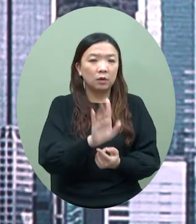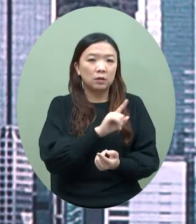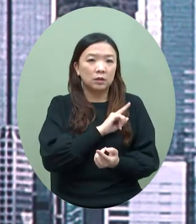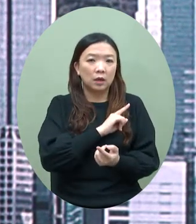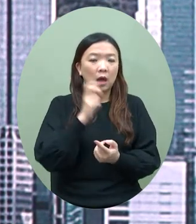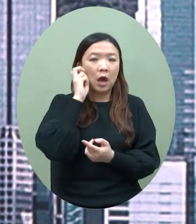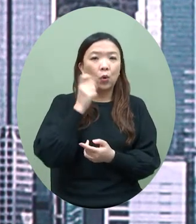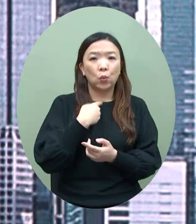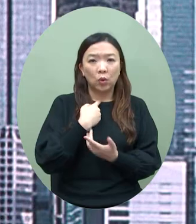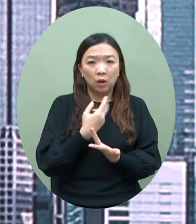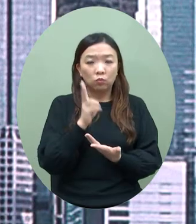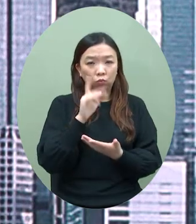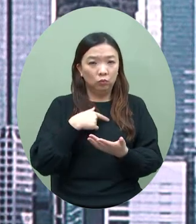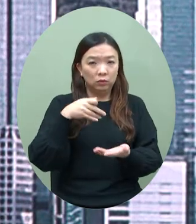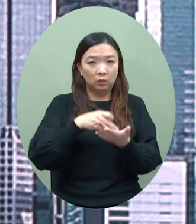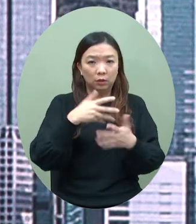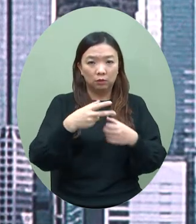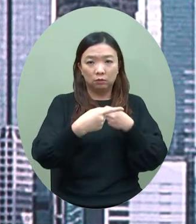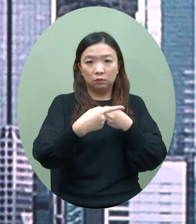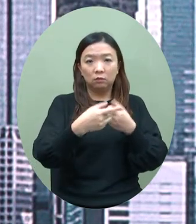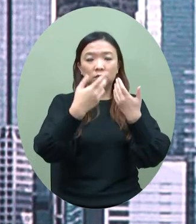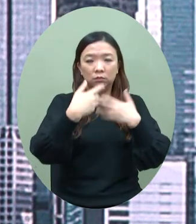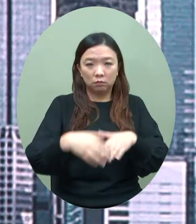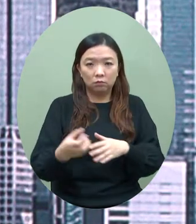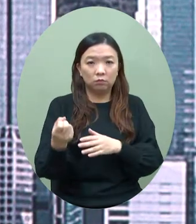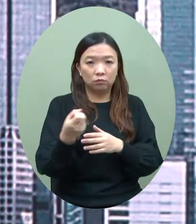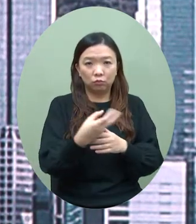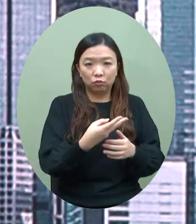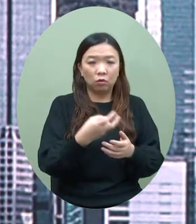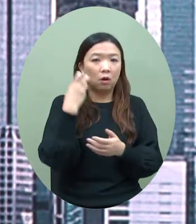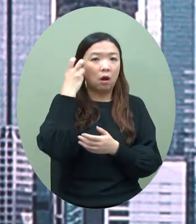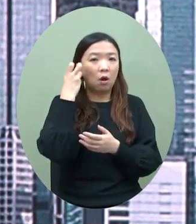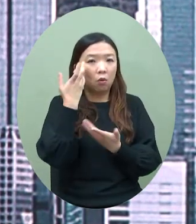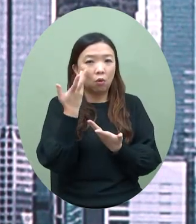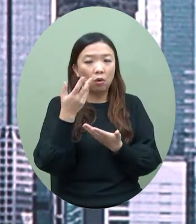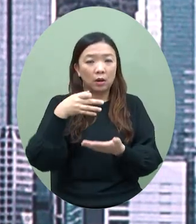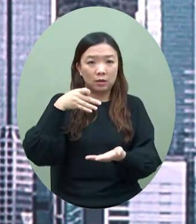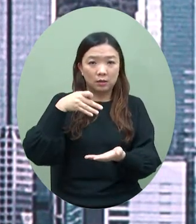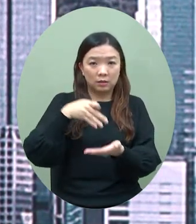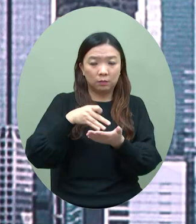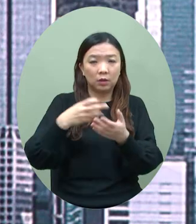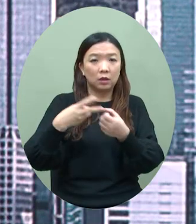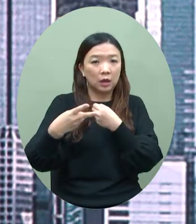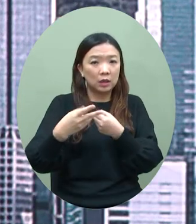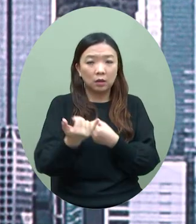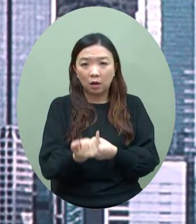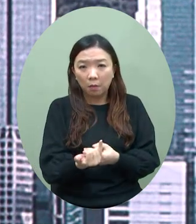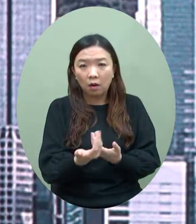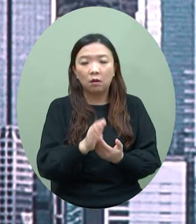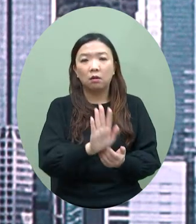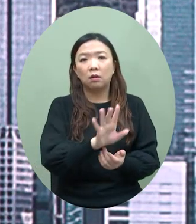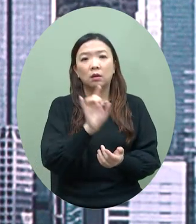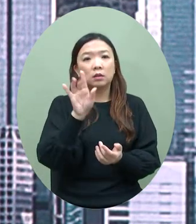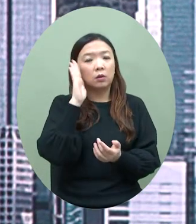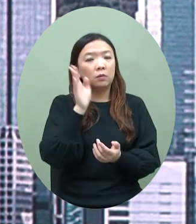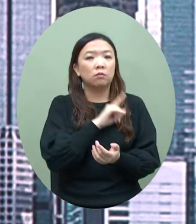我參加咗第一輪，咁佢會再去考慮翻去事實結果會唔會再參加第二？咁呢個都有佢自己本身個考慮。